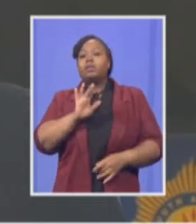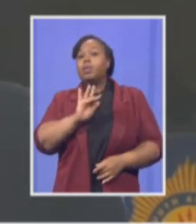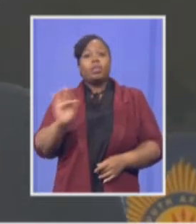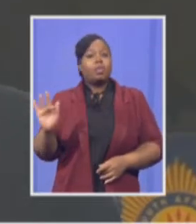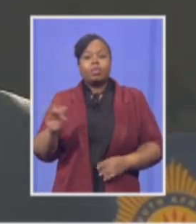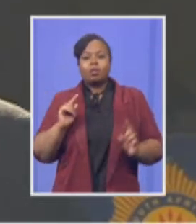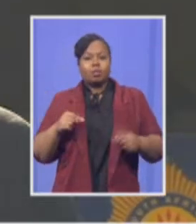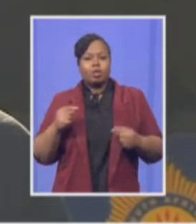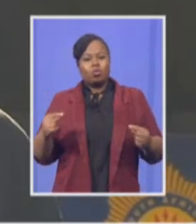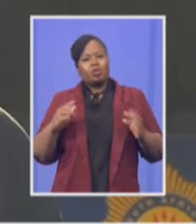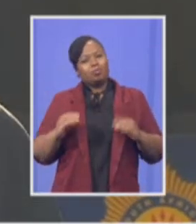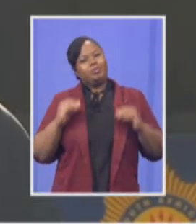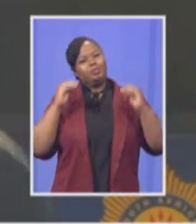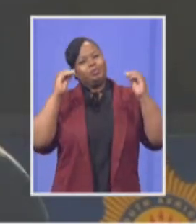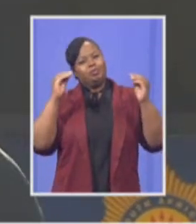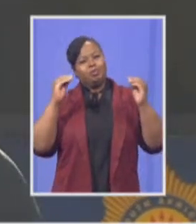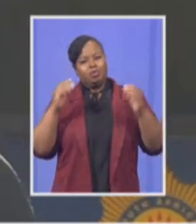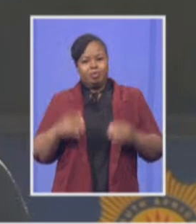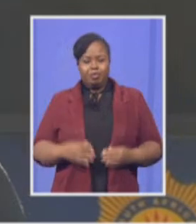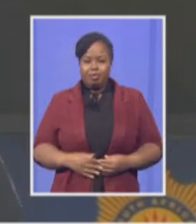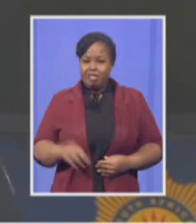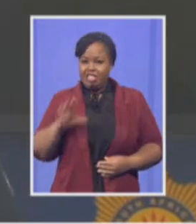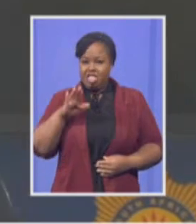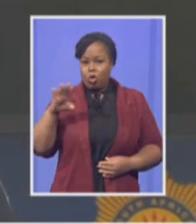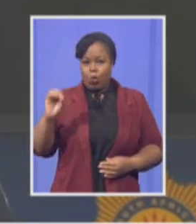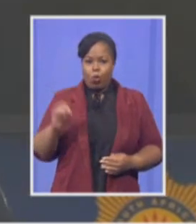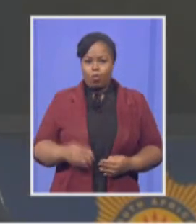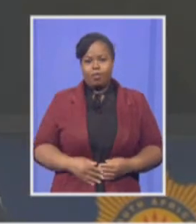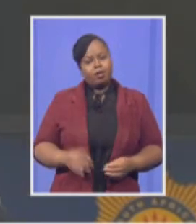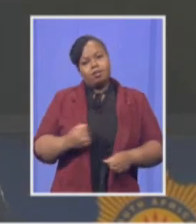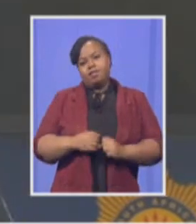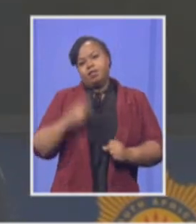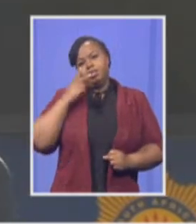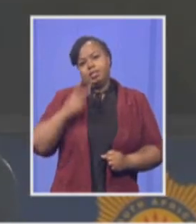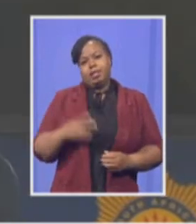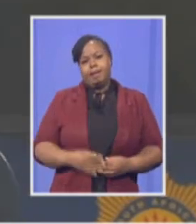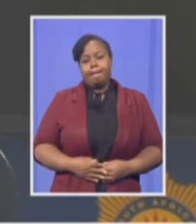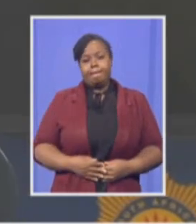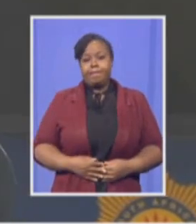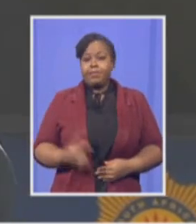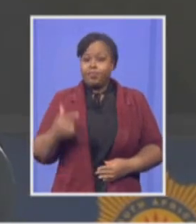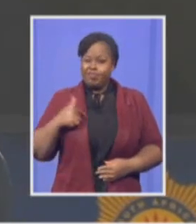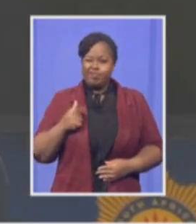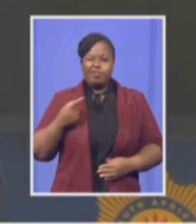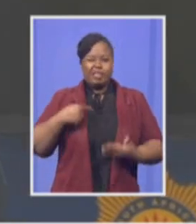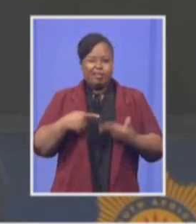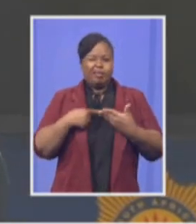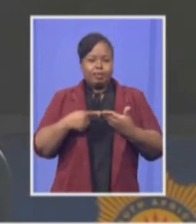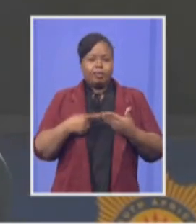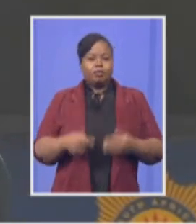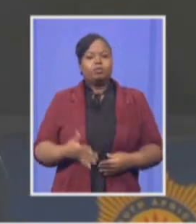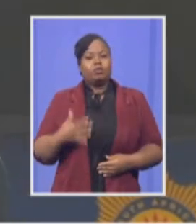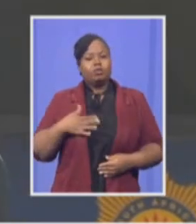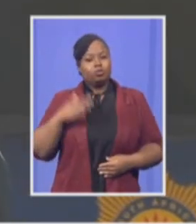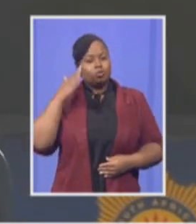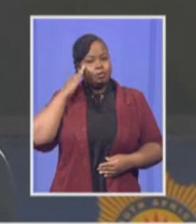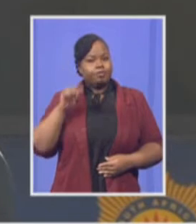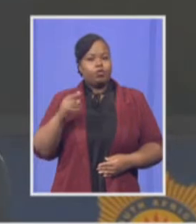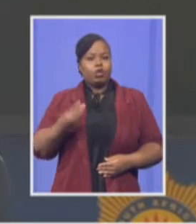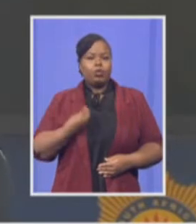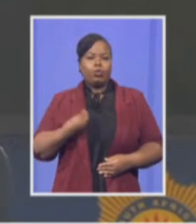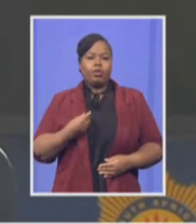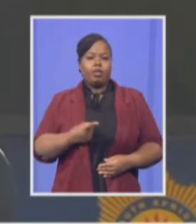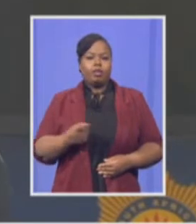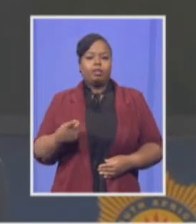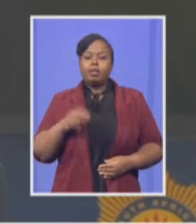ngaba kayena i-CEO angaze ngimbone so kuzofanele sixoxe ikakhulu nentsha yethu kodwa